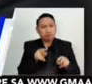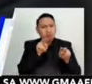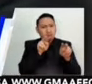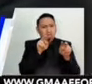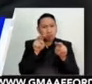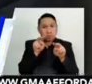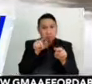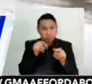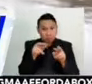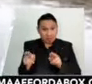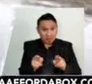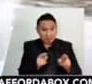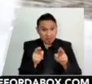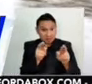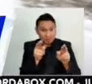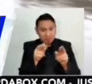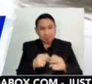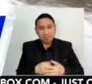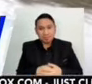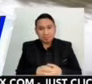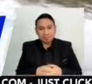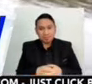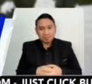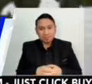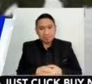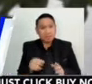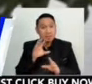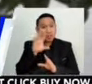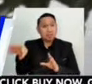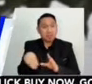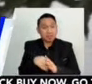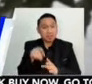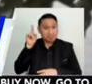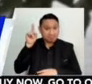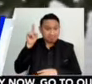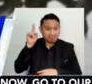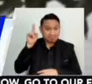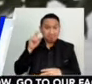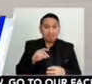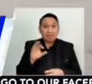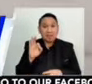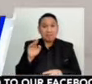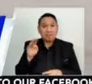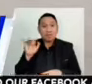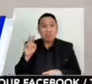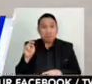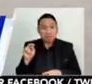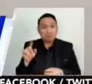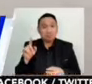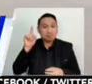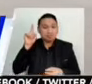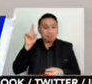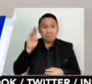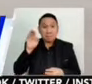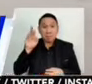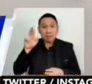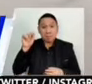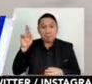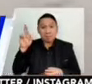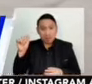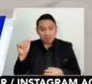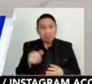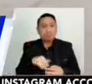sa probinsya kabilang dito ang buod River sa San Fabian sinucalan River sa Santa Barbara maray River